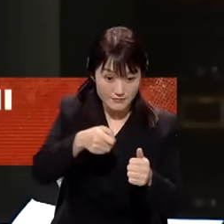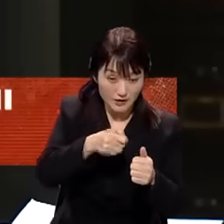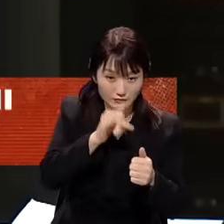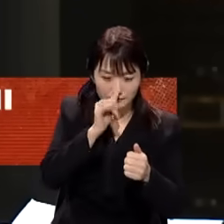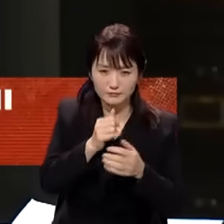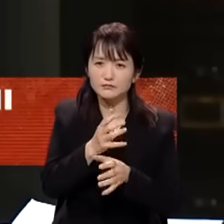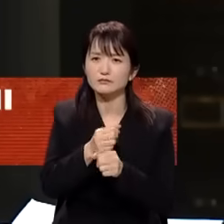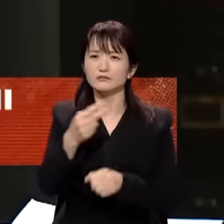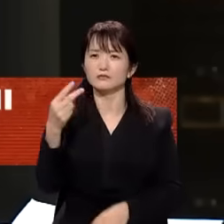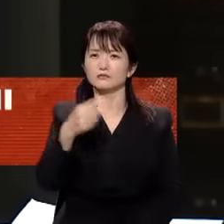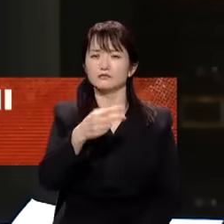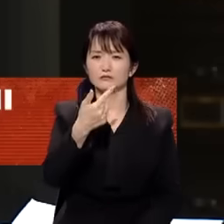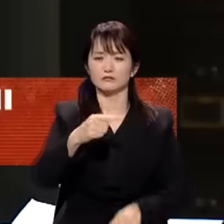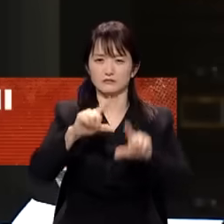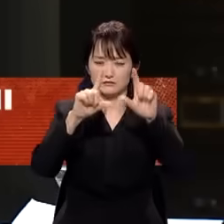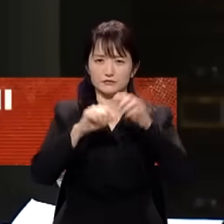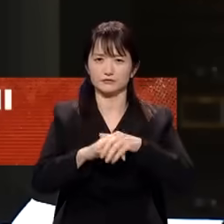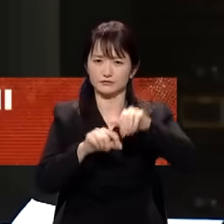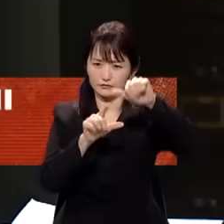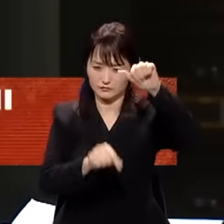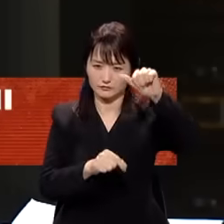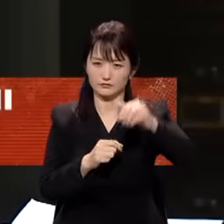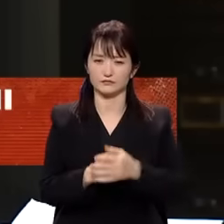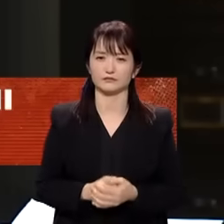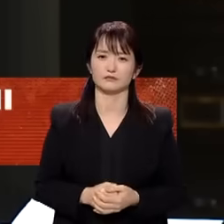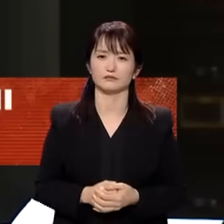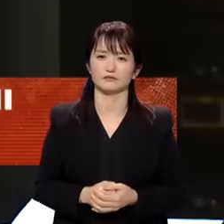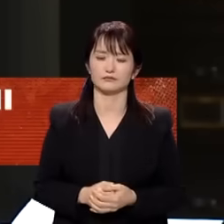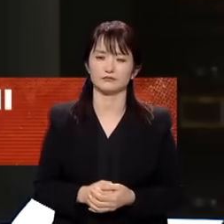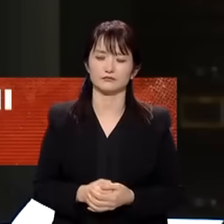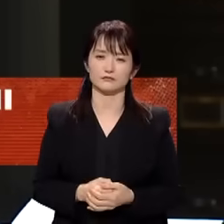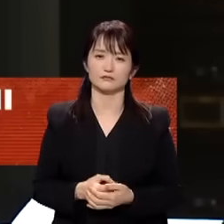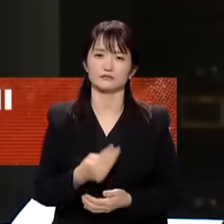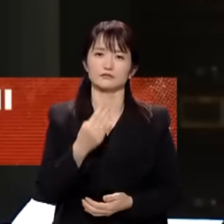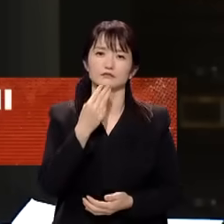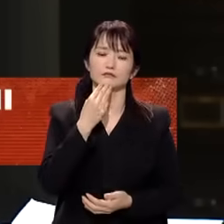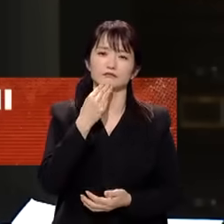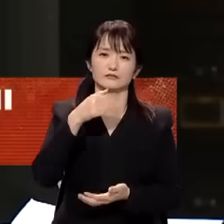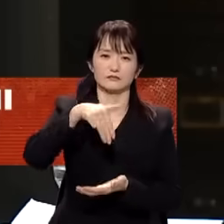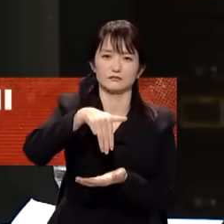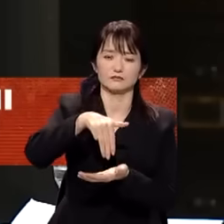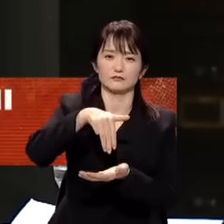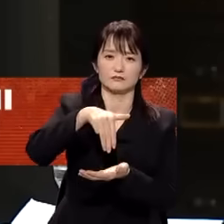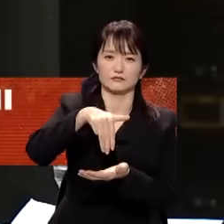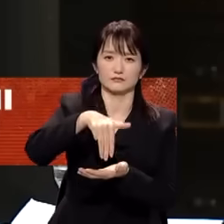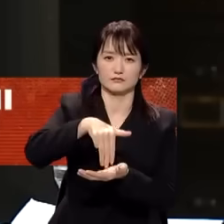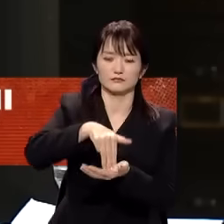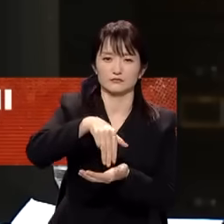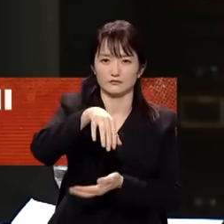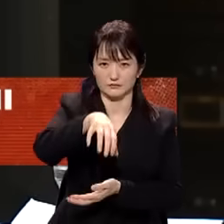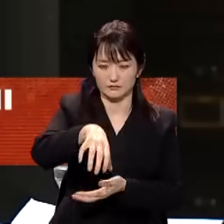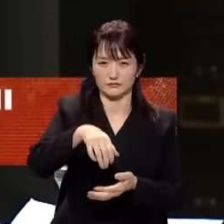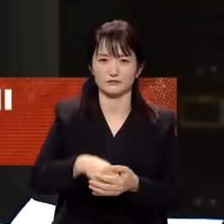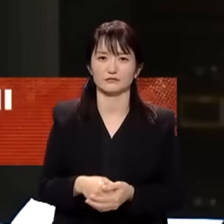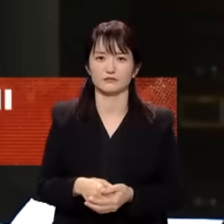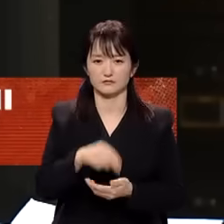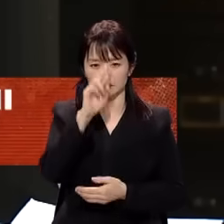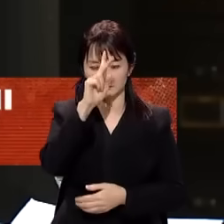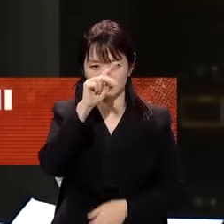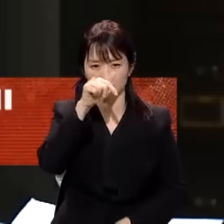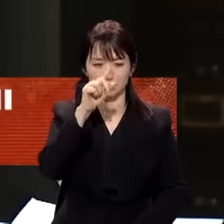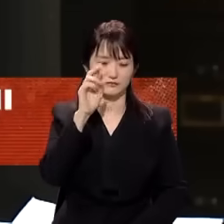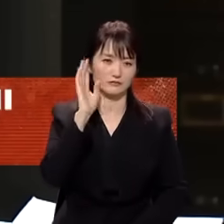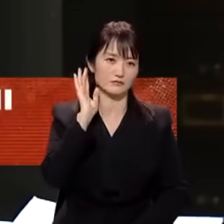네. 2006년도에 5월 신촌 현대 백화점 앞에서 당시 박근혜 한나라당 대표 커터칼 네. 그리고 2년 전에